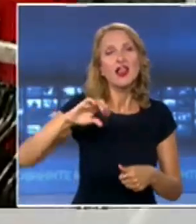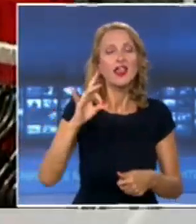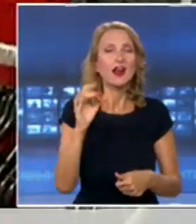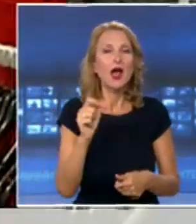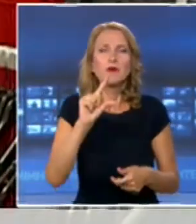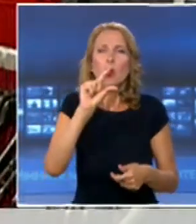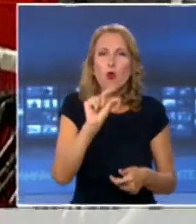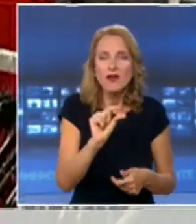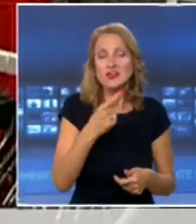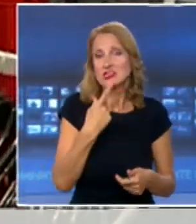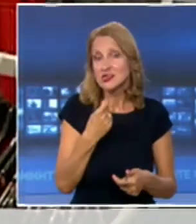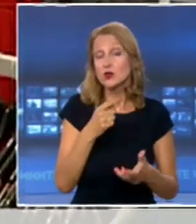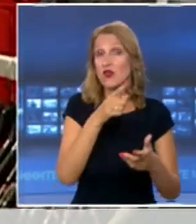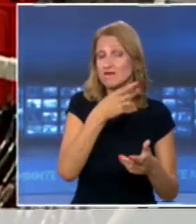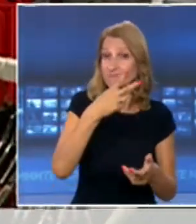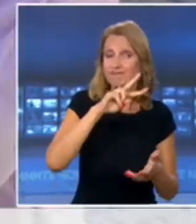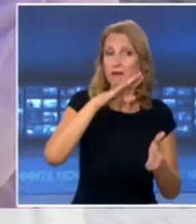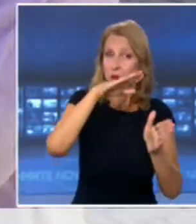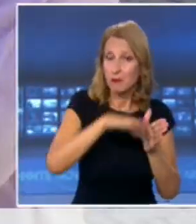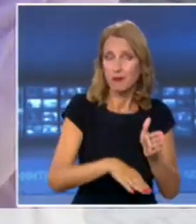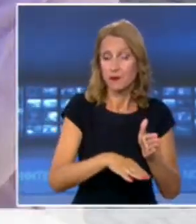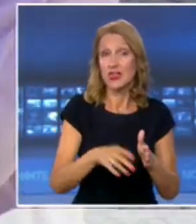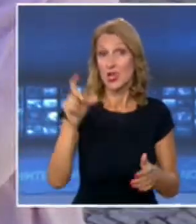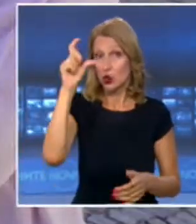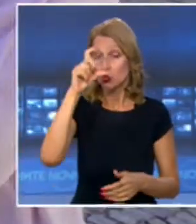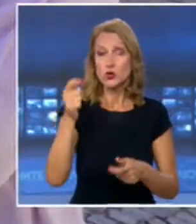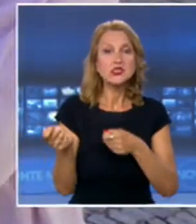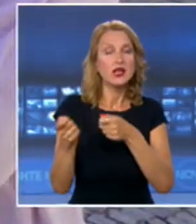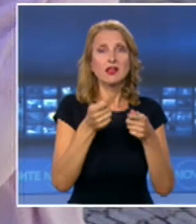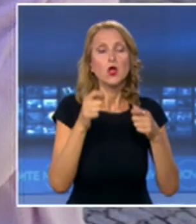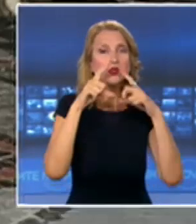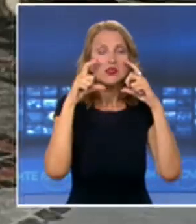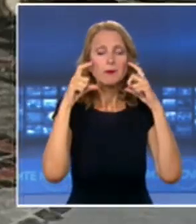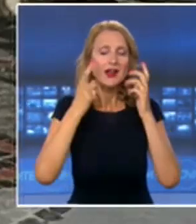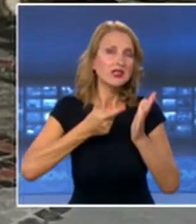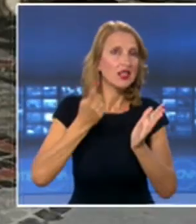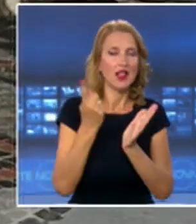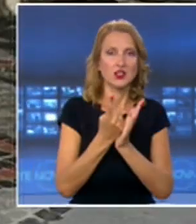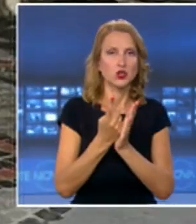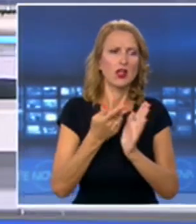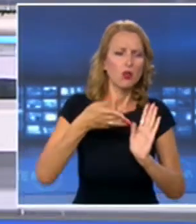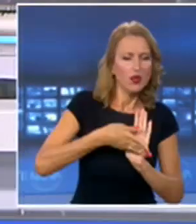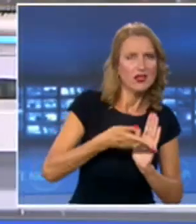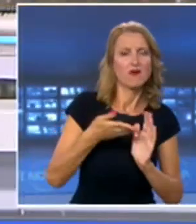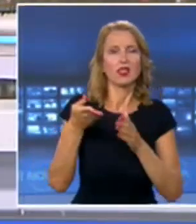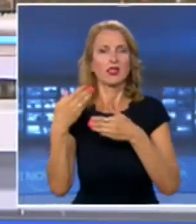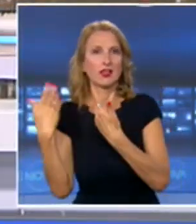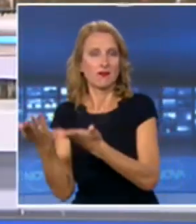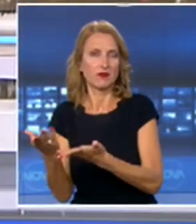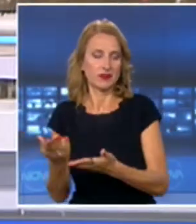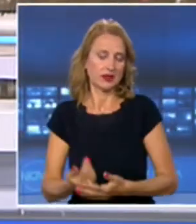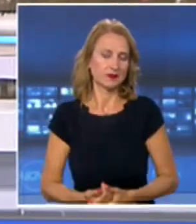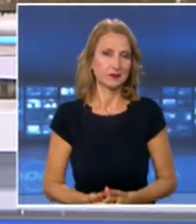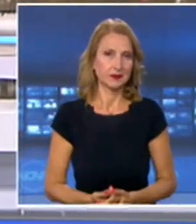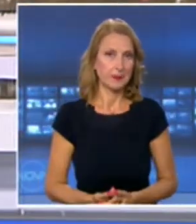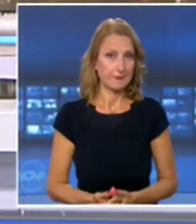спазват противоепидемичните мерки с плакати на български. В Турция носенето на маски е задължително и на открито. Двама